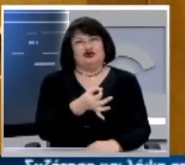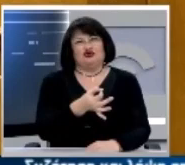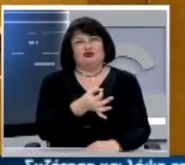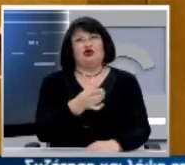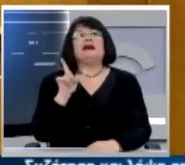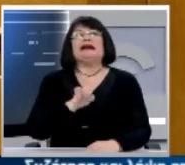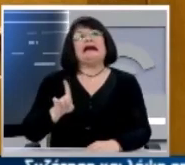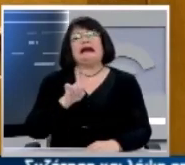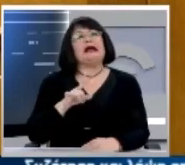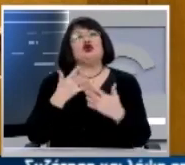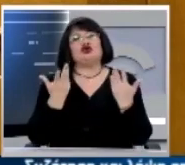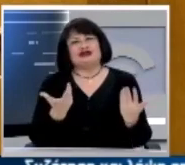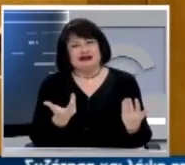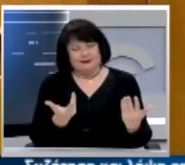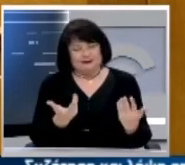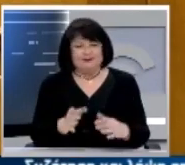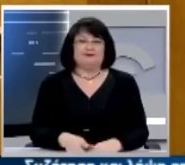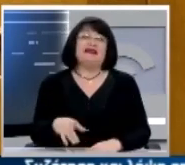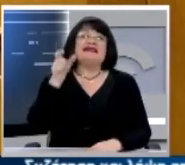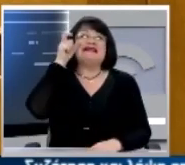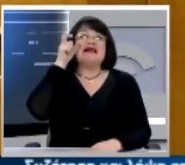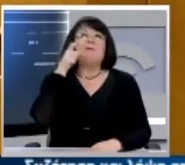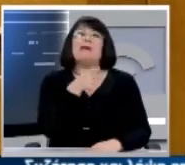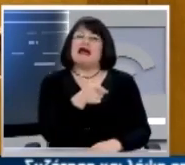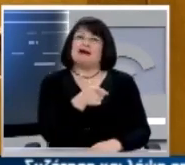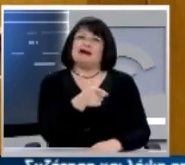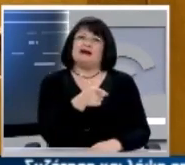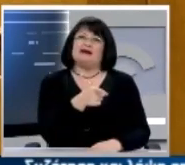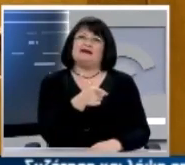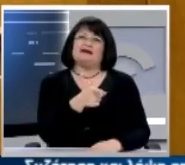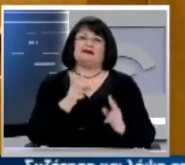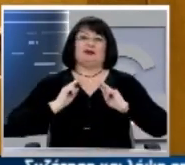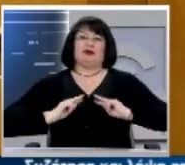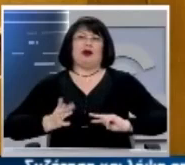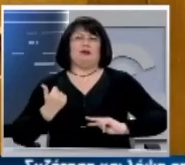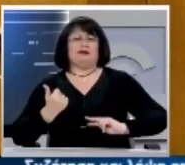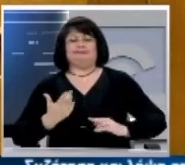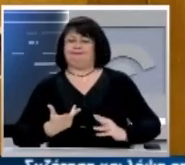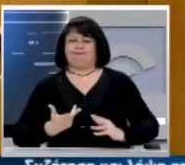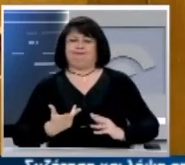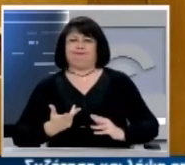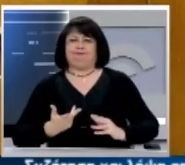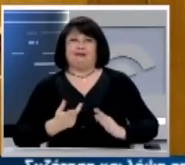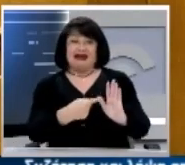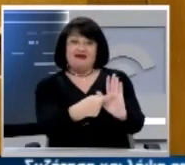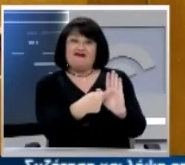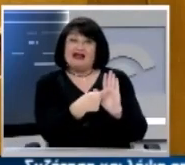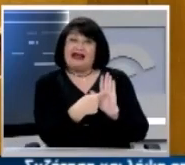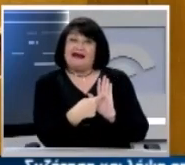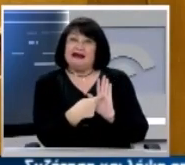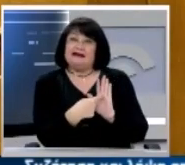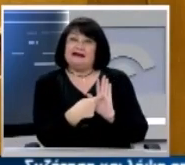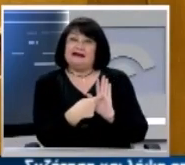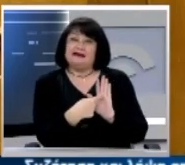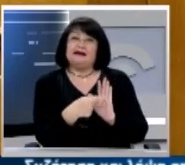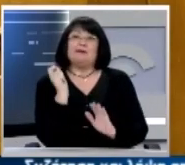αυτά. Και τον κύριο Σαμαρά καταφέρνει να μην ικανοποιήσει και εμφανίζεται ως